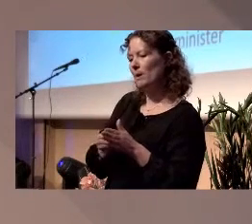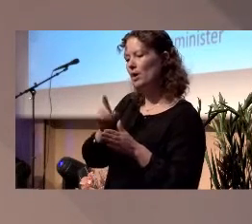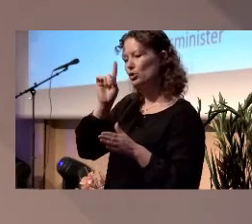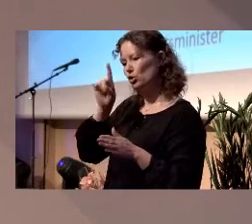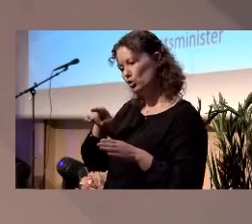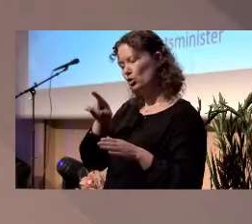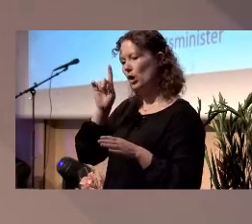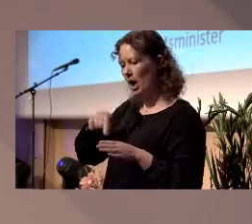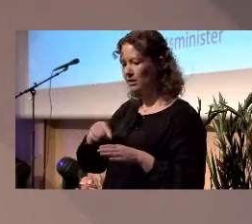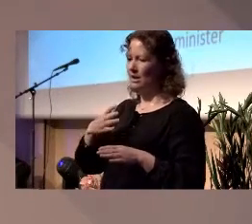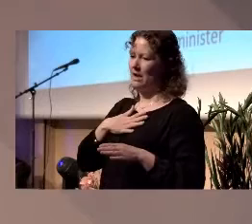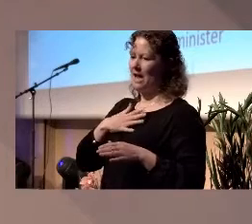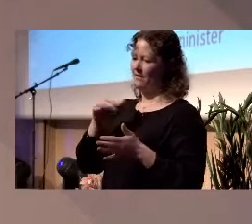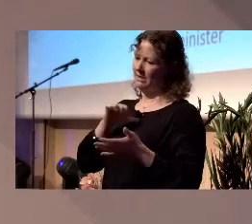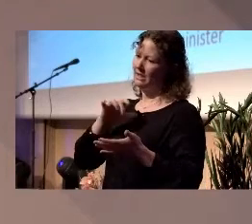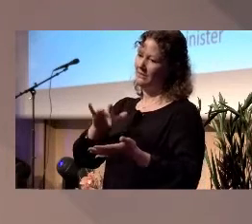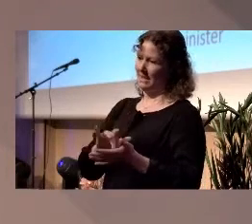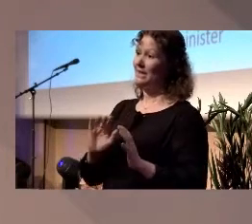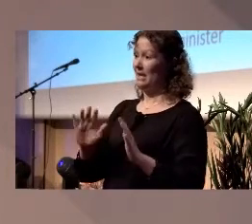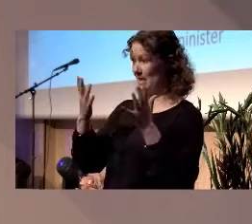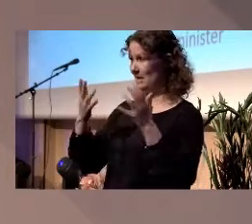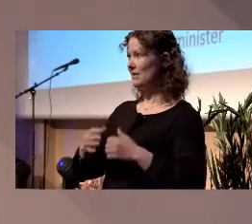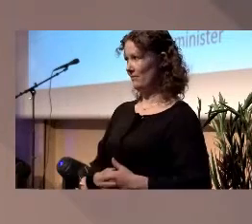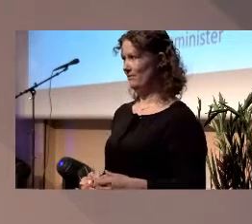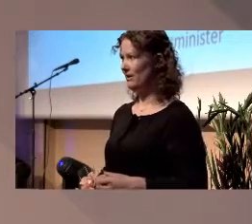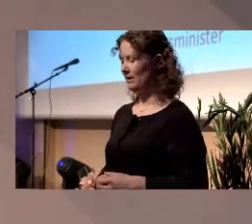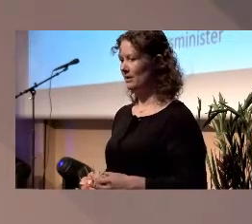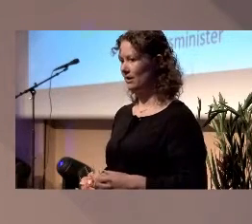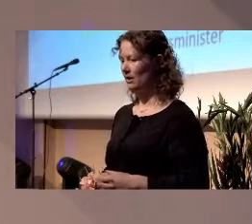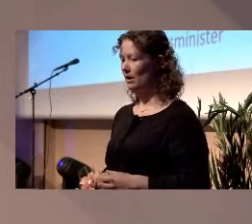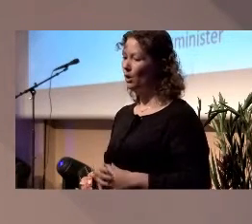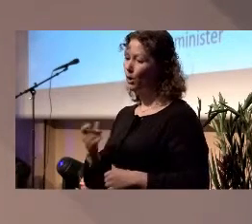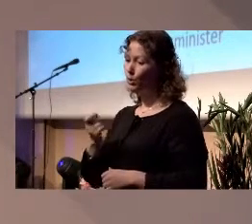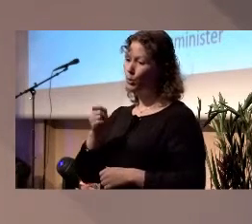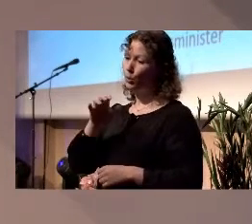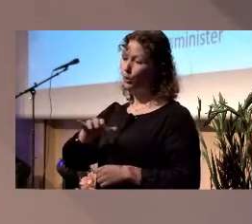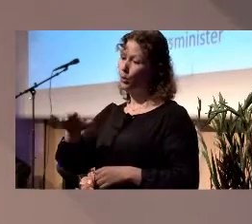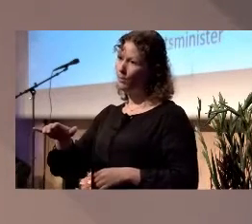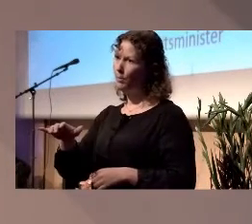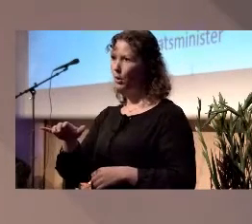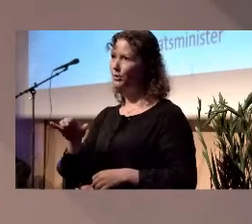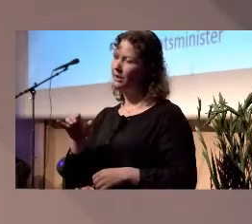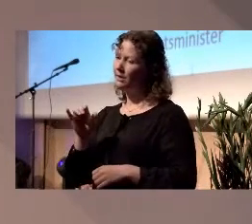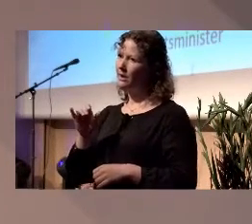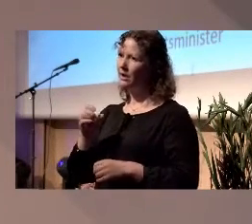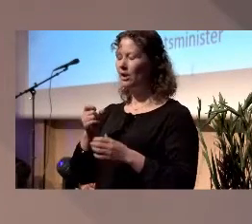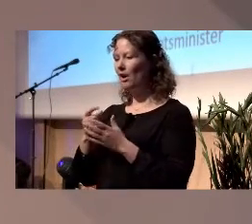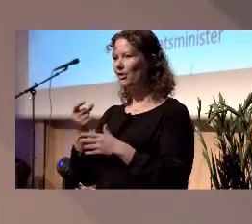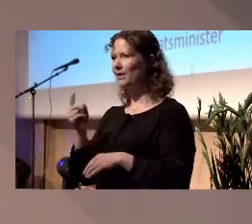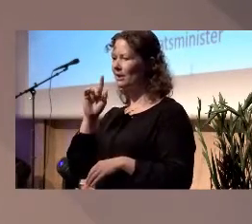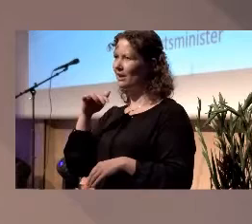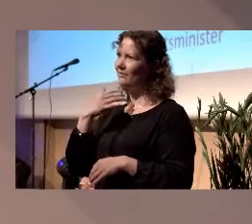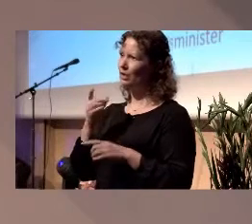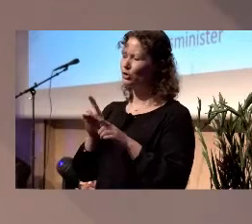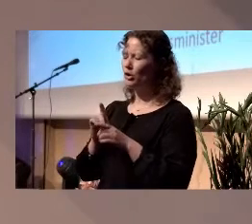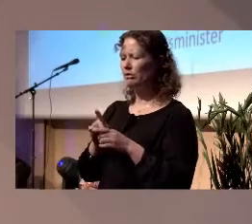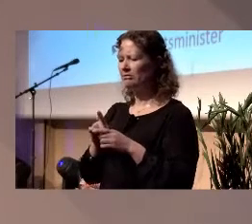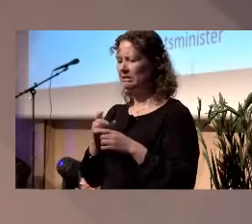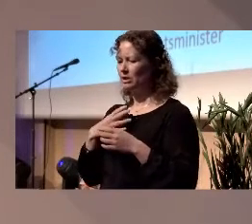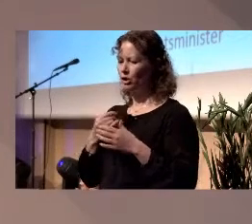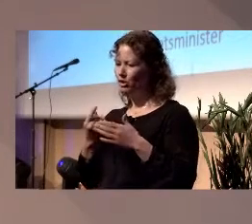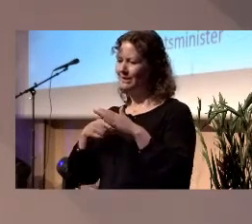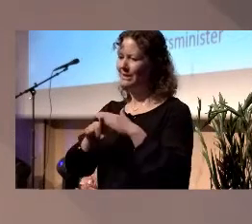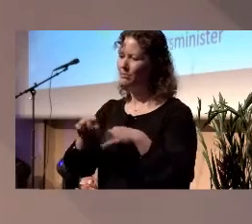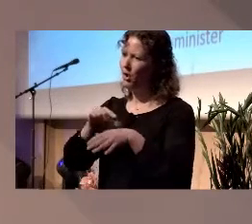leve et selvstendig liv. Noen ganger må målet faktisk være å slippe å gå på legekontoret, fordi det tar tid fra et